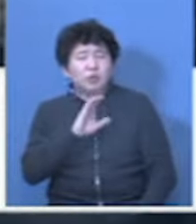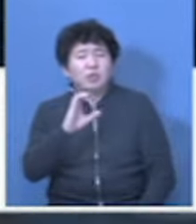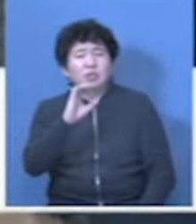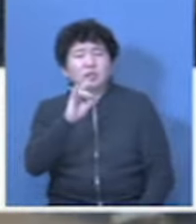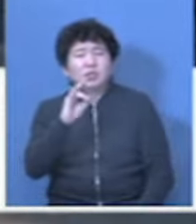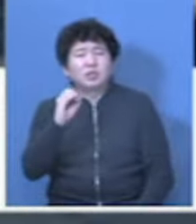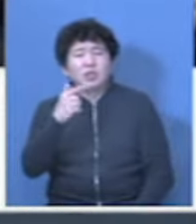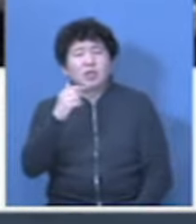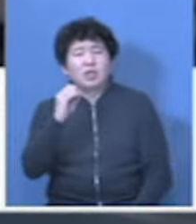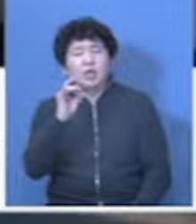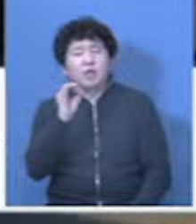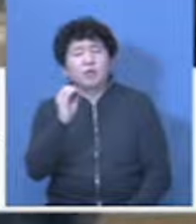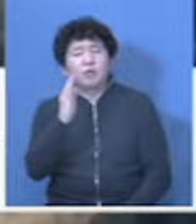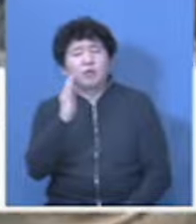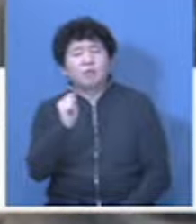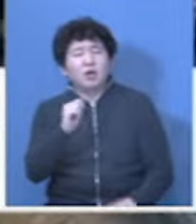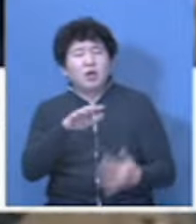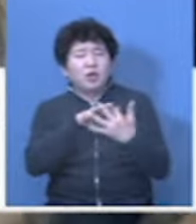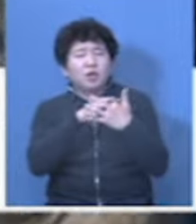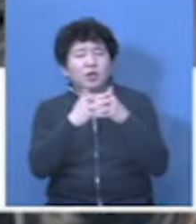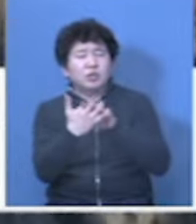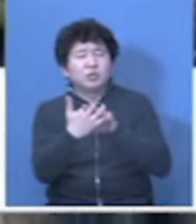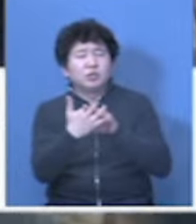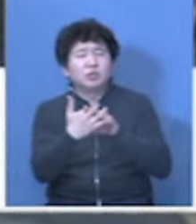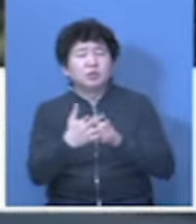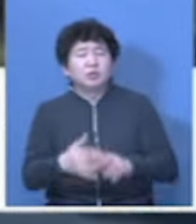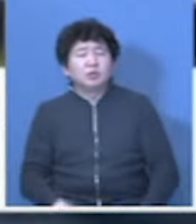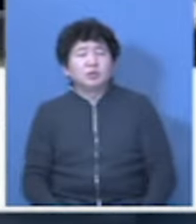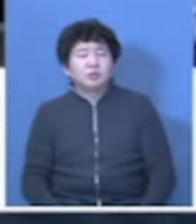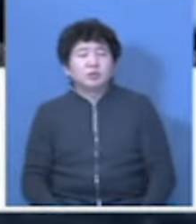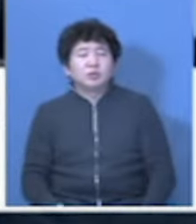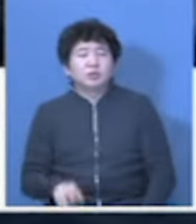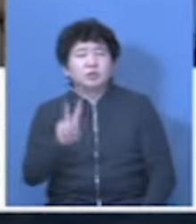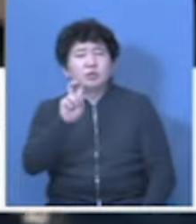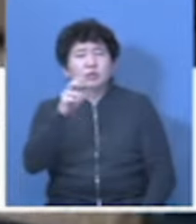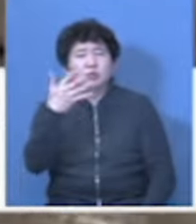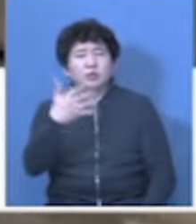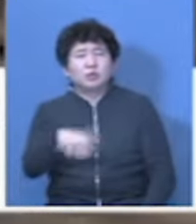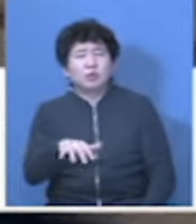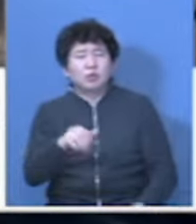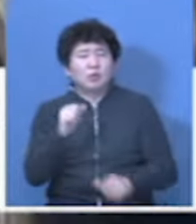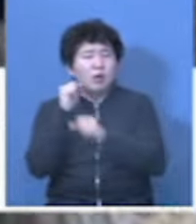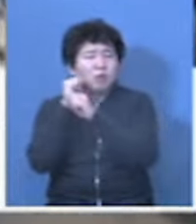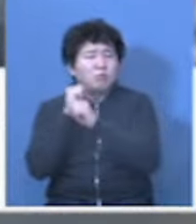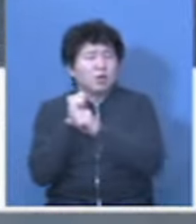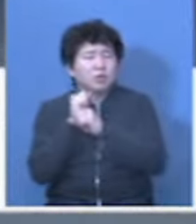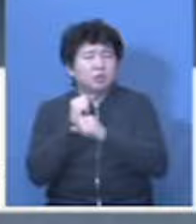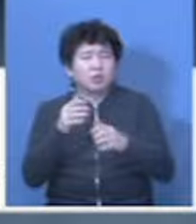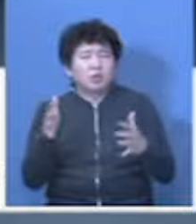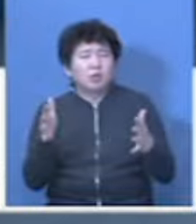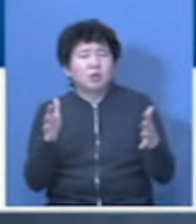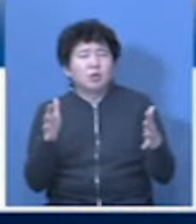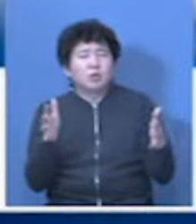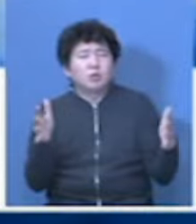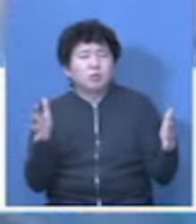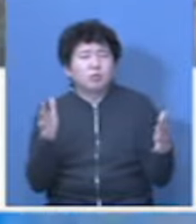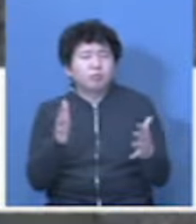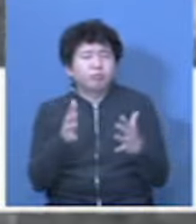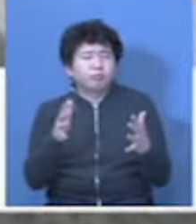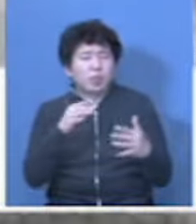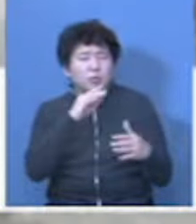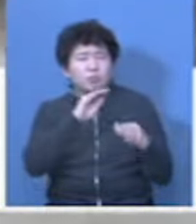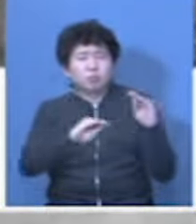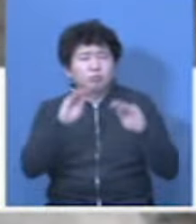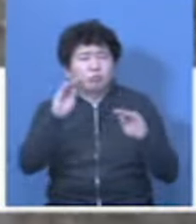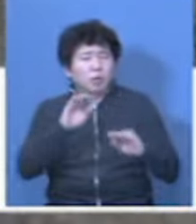ауылында Бұқтырма өзені жағалауындағы бөгетті нығайту жұмыстары жүргізіліп, 250 дана қап төселді. Жұмыс толықтай аяқталды. Су басу қаупі